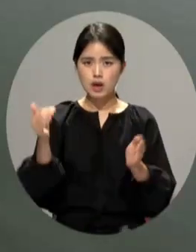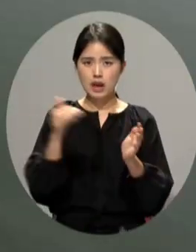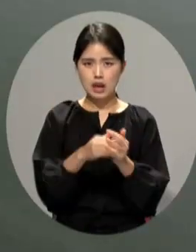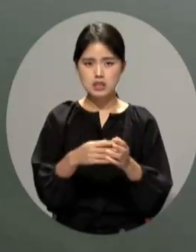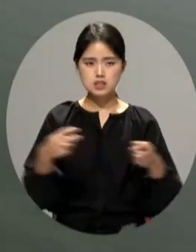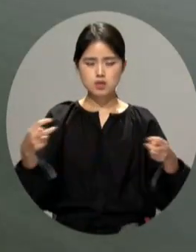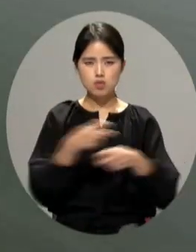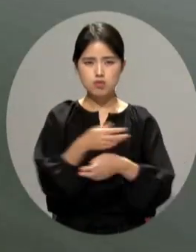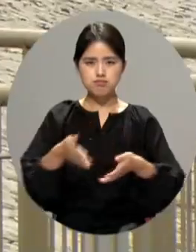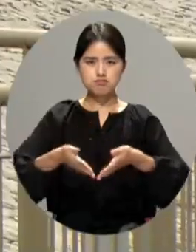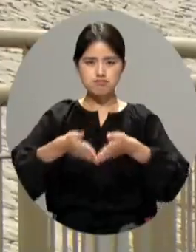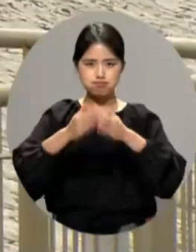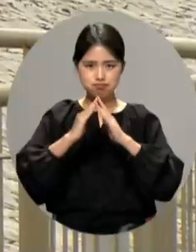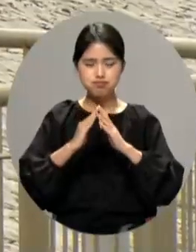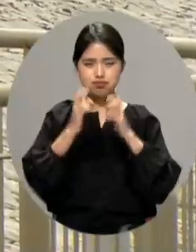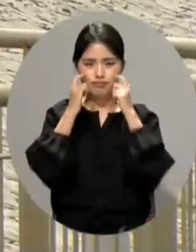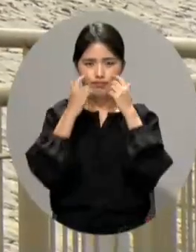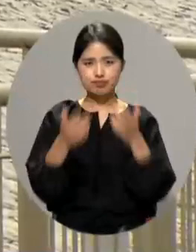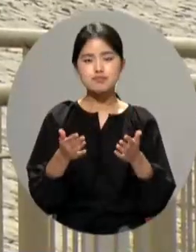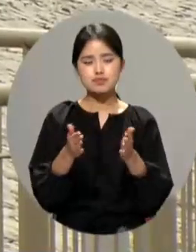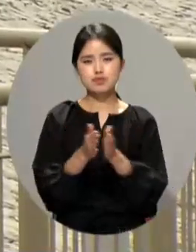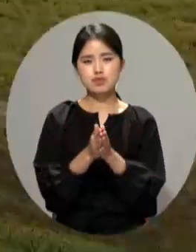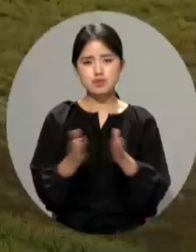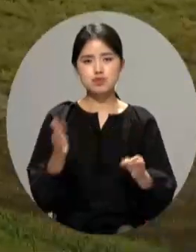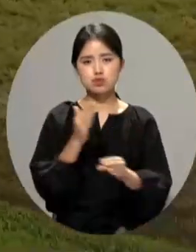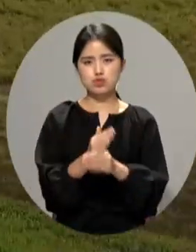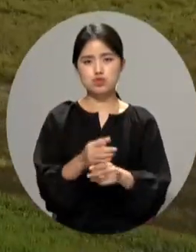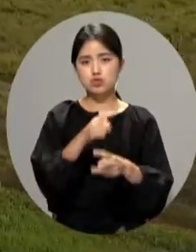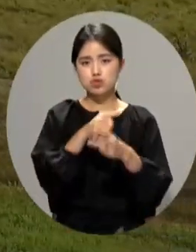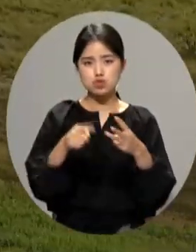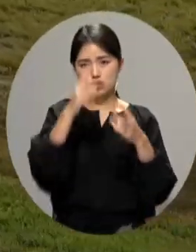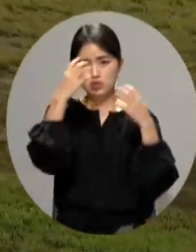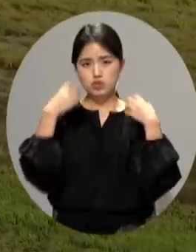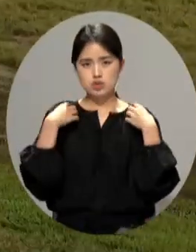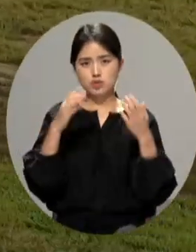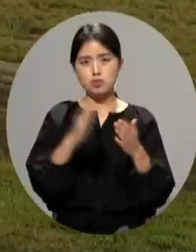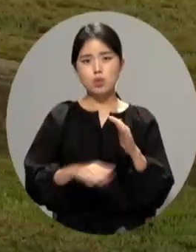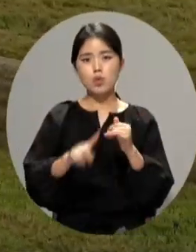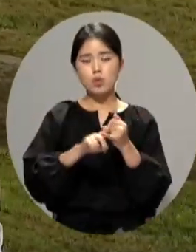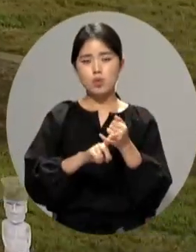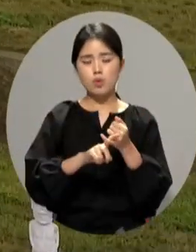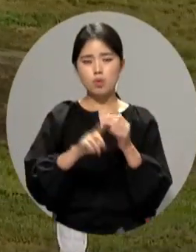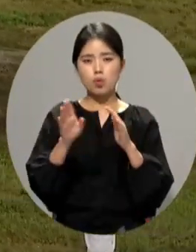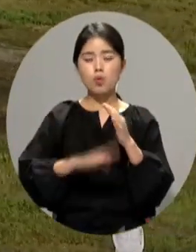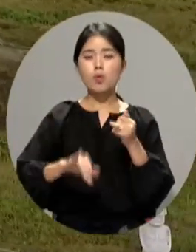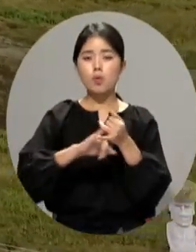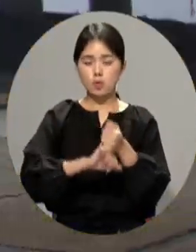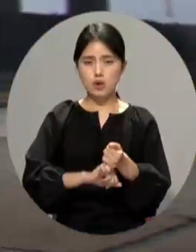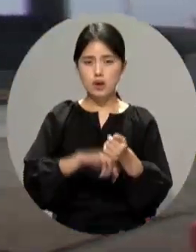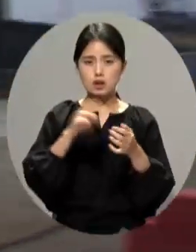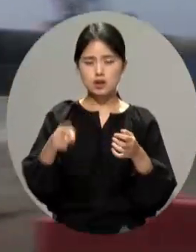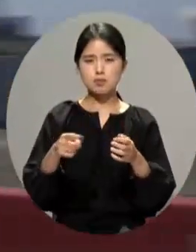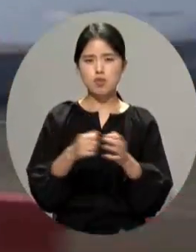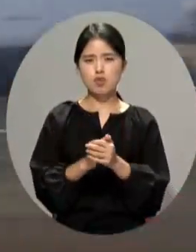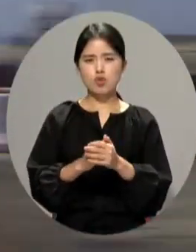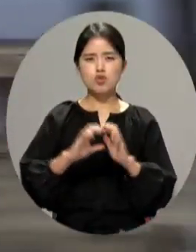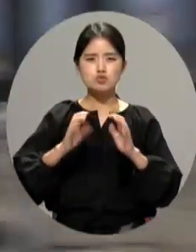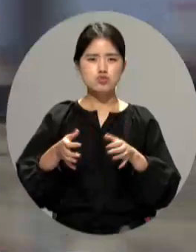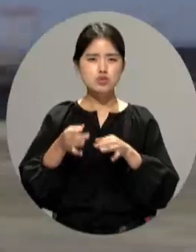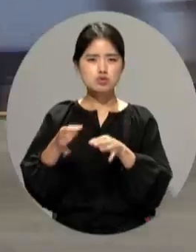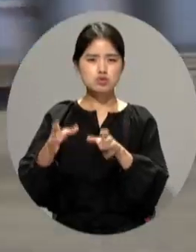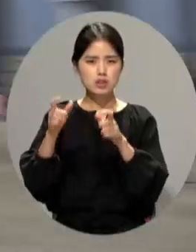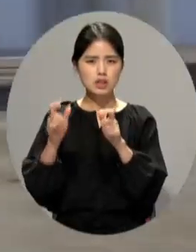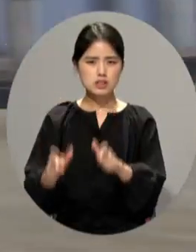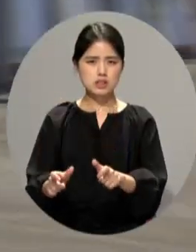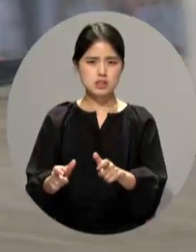구축이 본궤도에 오른 상황. 윤석열 정부 공약인 새만금 국제투자진흥지구 지정 등 제도적인